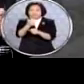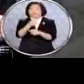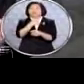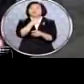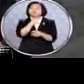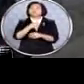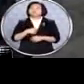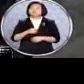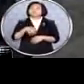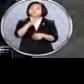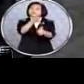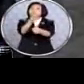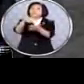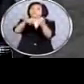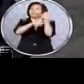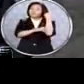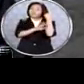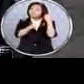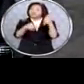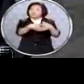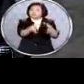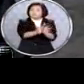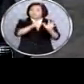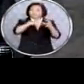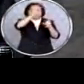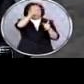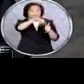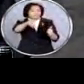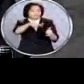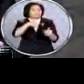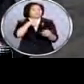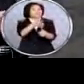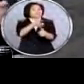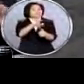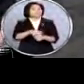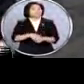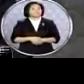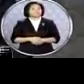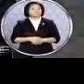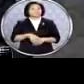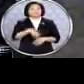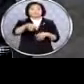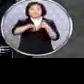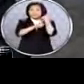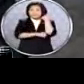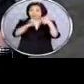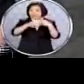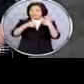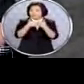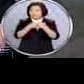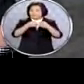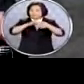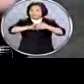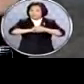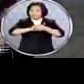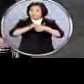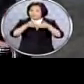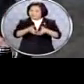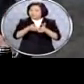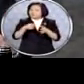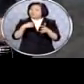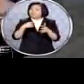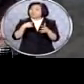问立法院的党团，国民党的好朋友们，您在重大决策的时候被问